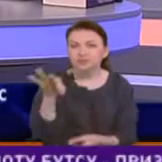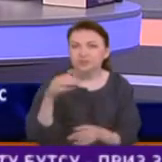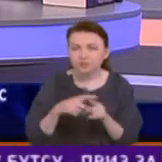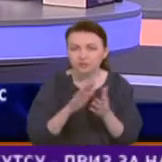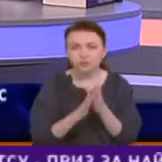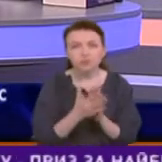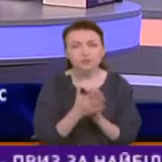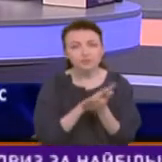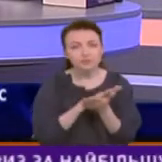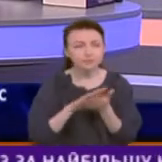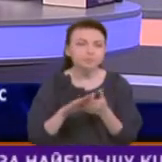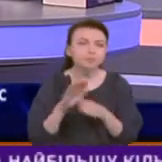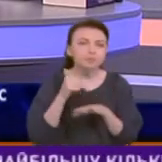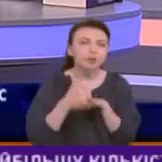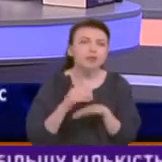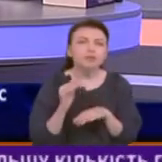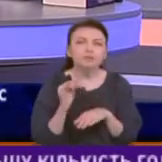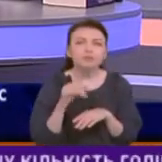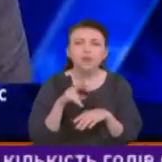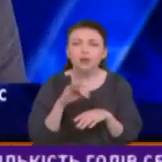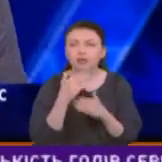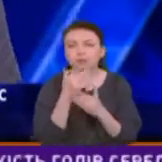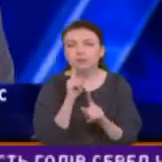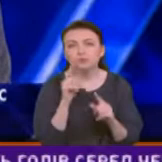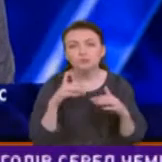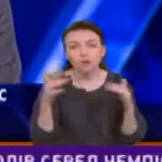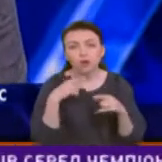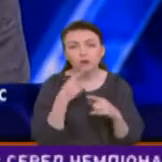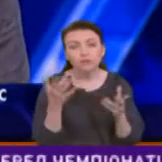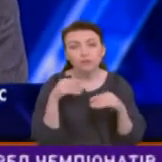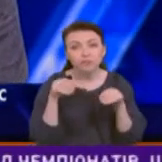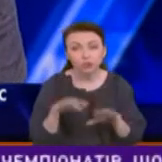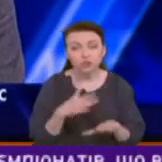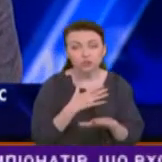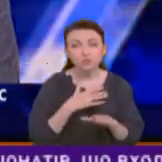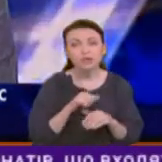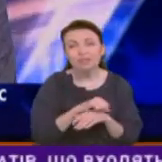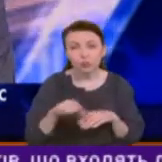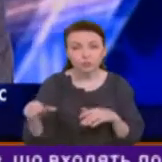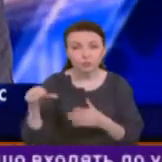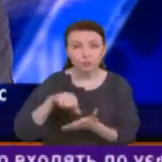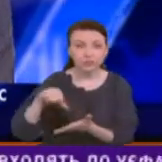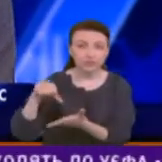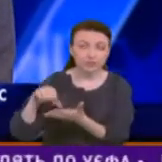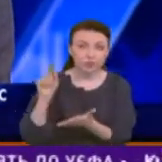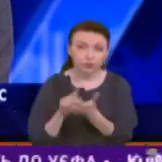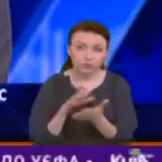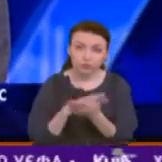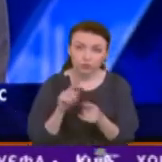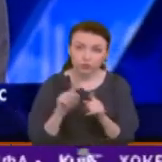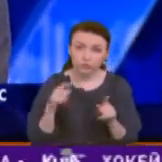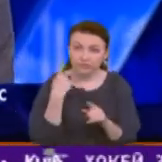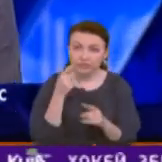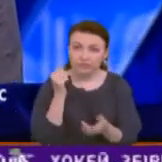і Святіший Петро Філарет на останньому синоді знов-таки вказував, давайте вирішувати щось нашим закордонним представництвом, бо має бути якийсь або особливий